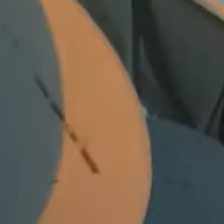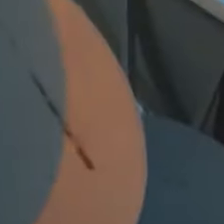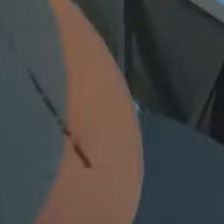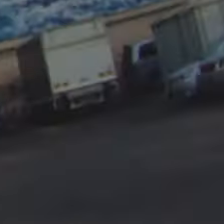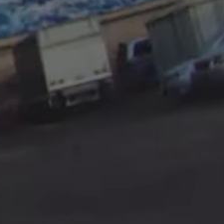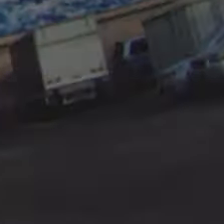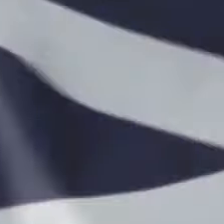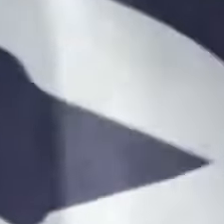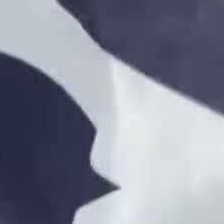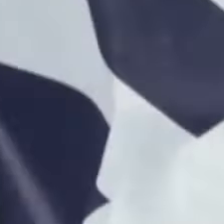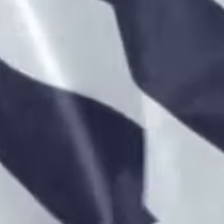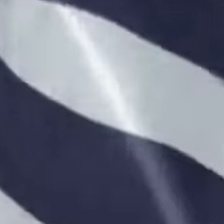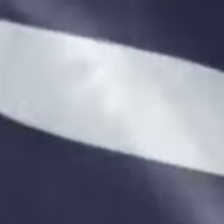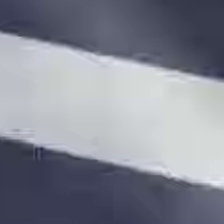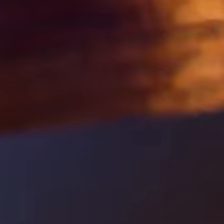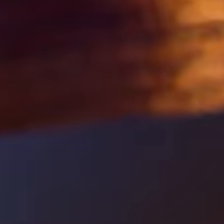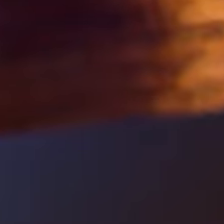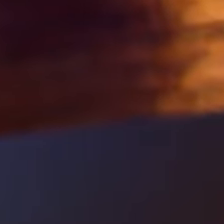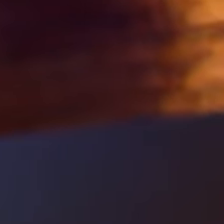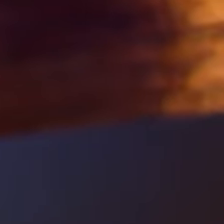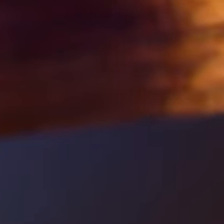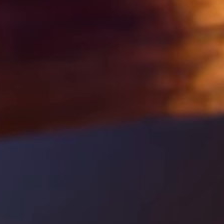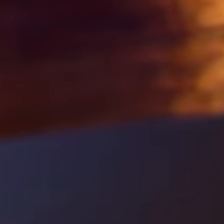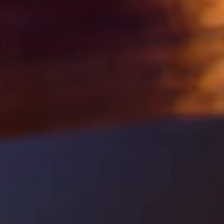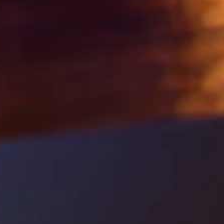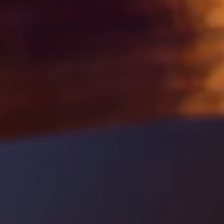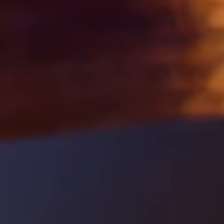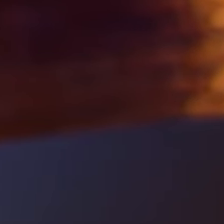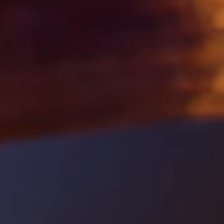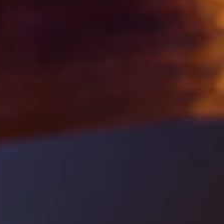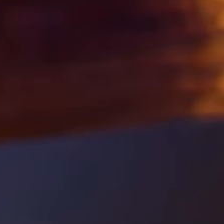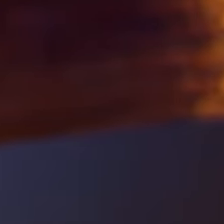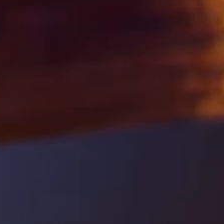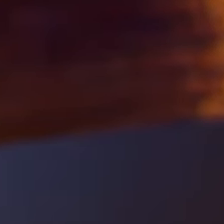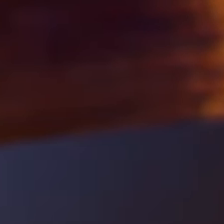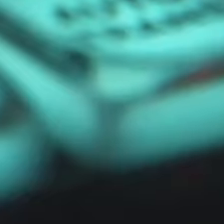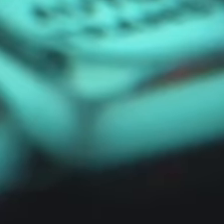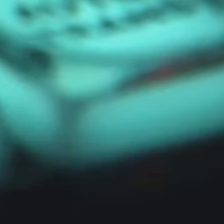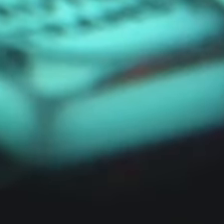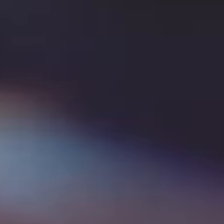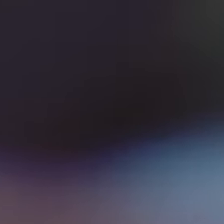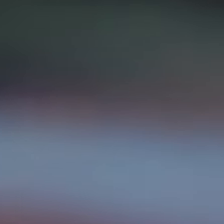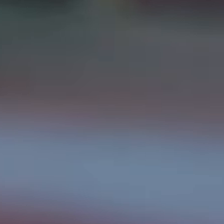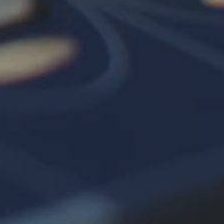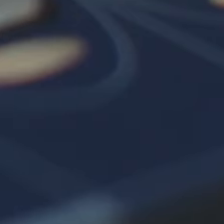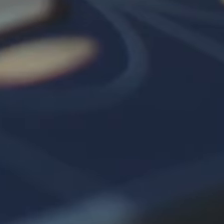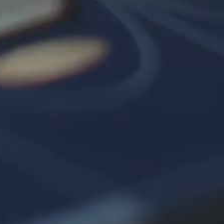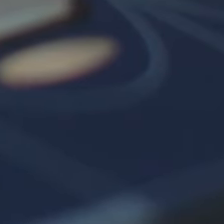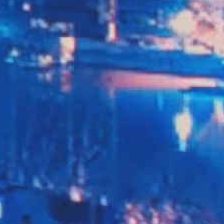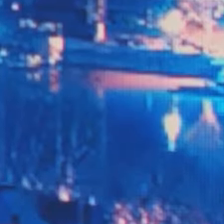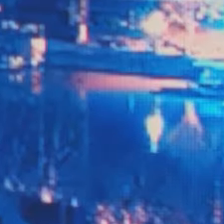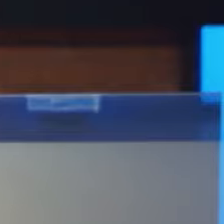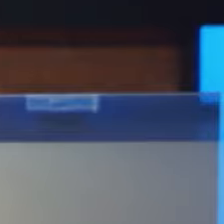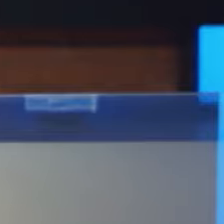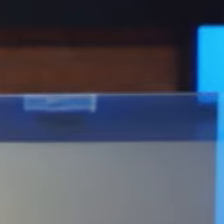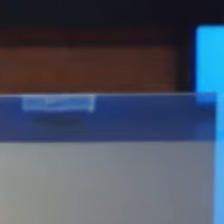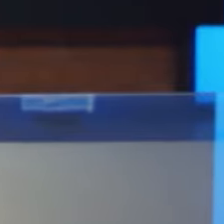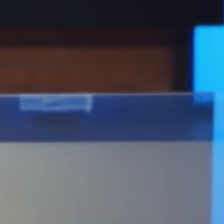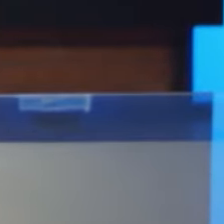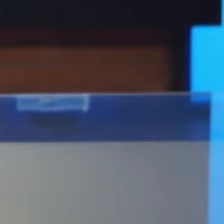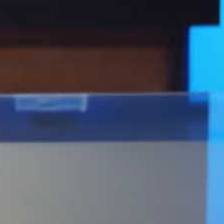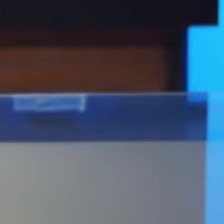ორ შაბათიდან შაბათის ჩათვლით. დავსვათ ყველა მთავარი კითხვა ყველა მიმდინარე თემაზე. სტუმრებთან ერთად შევაჯამოთ დღე დღის